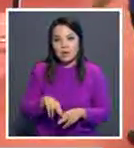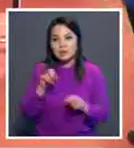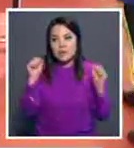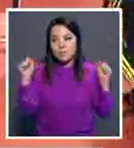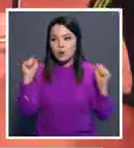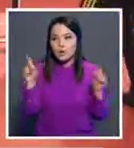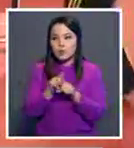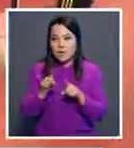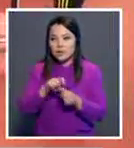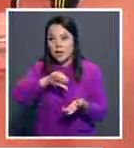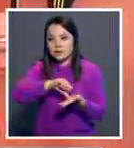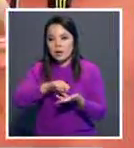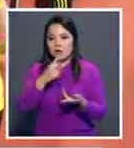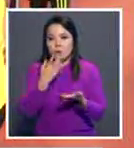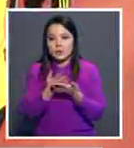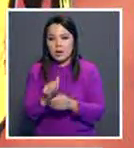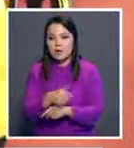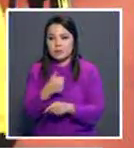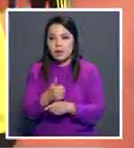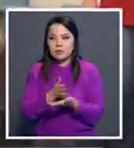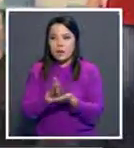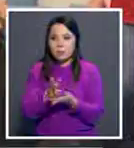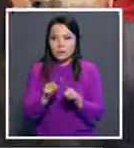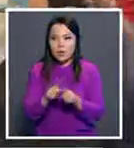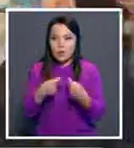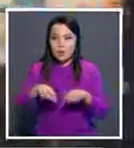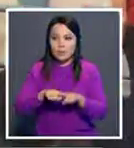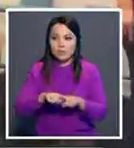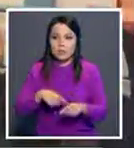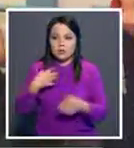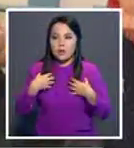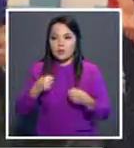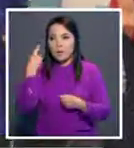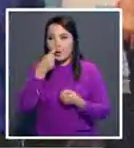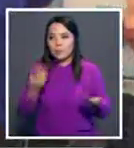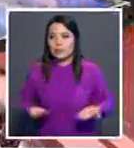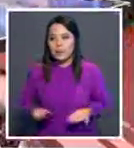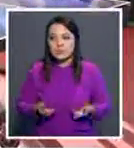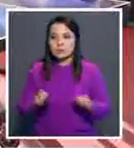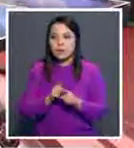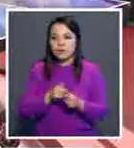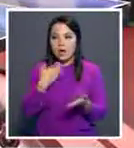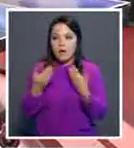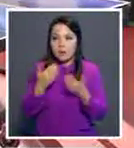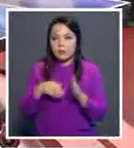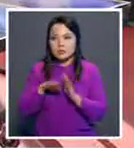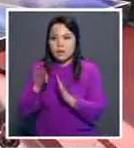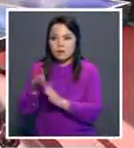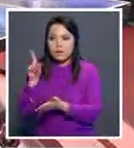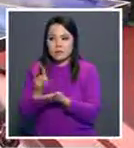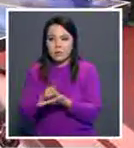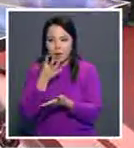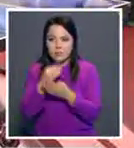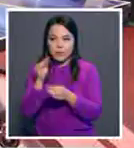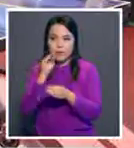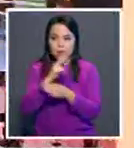шара кегоктың әлеуметтік саясатының басым бағыттарын іске асыруға, сонымен қатар ұжымда салауатты өмір салты мен корпоративтік қарым-қатынасты қалыптастыруға септігін тигізеді